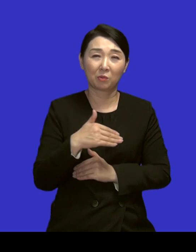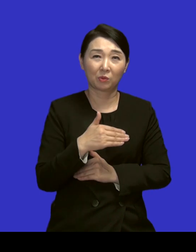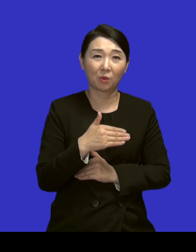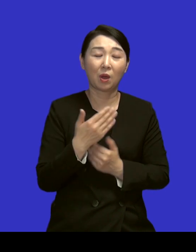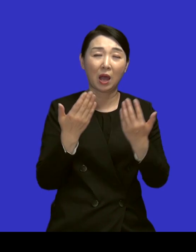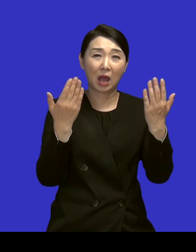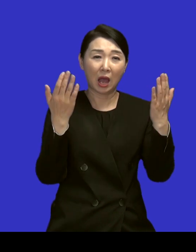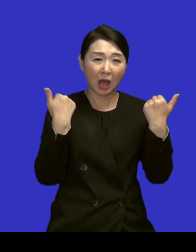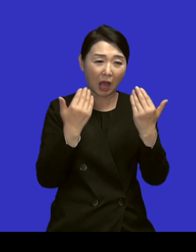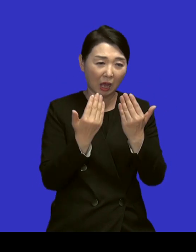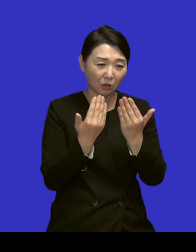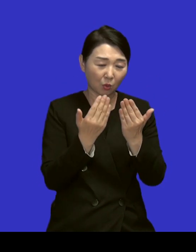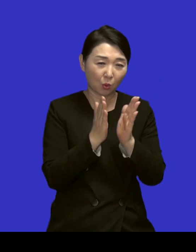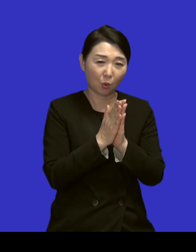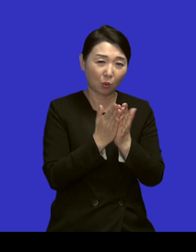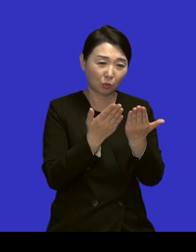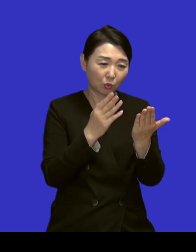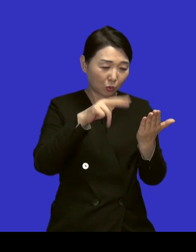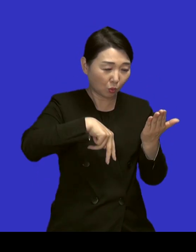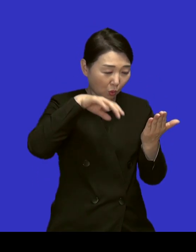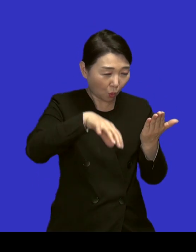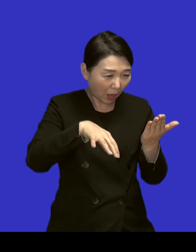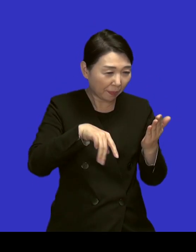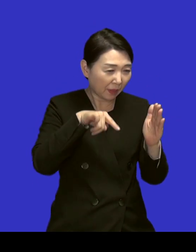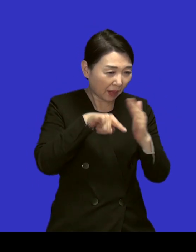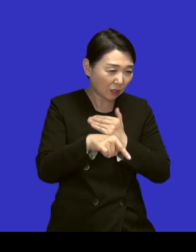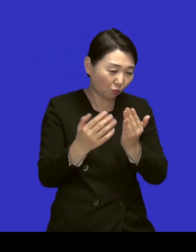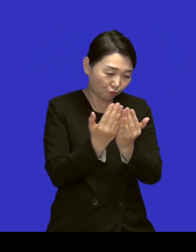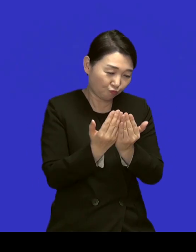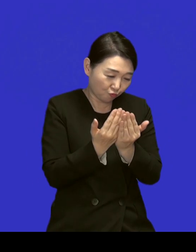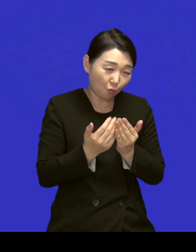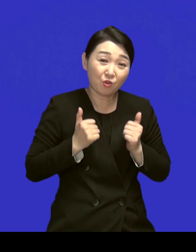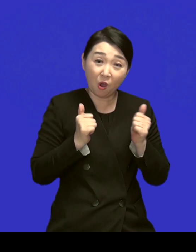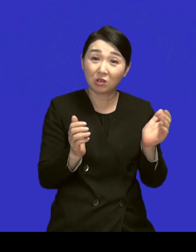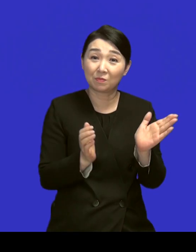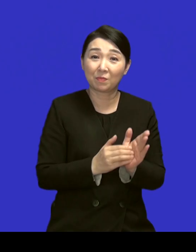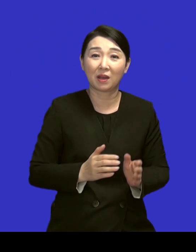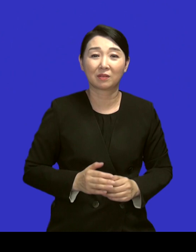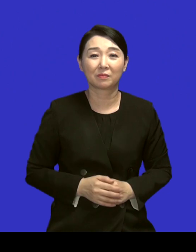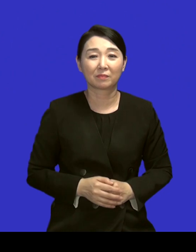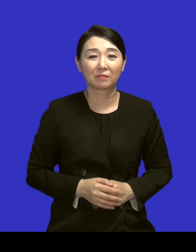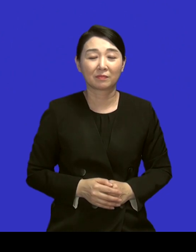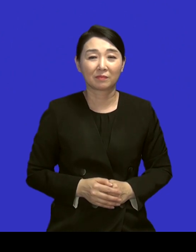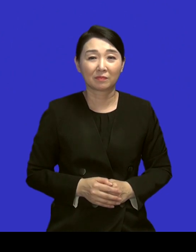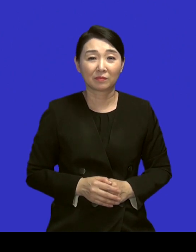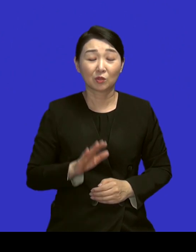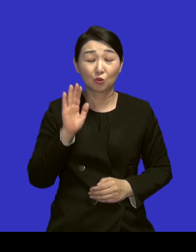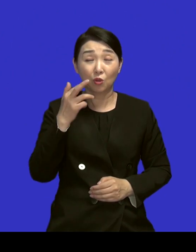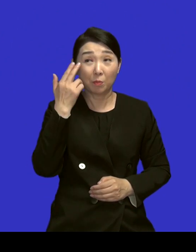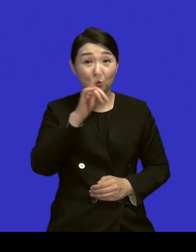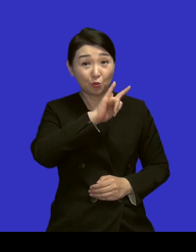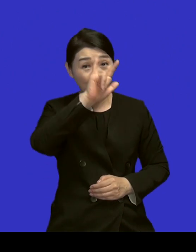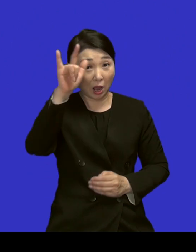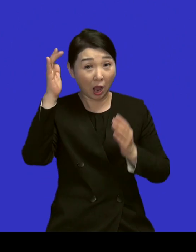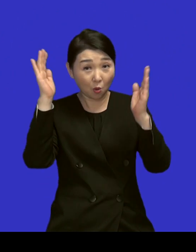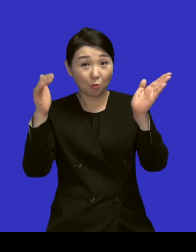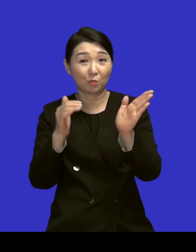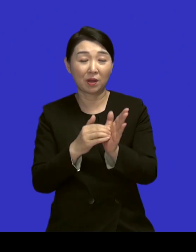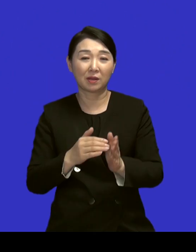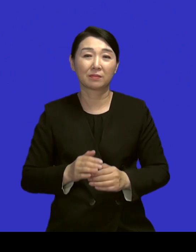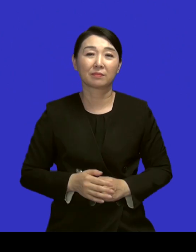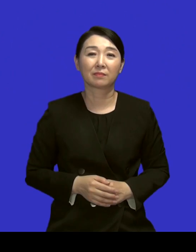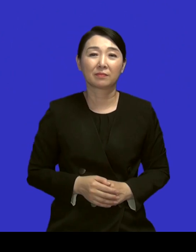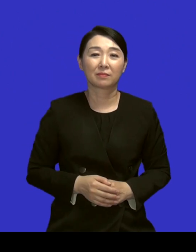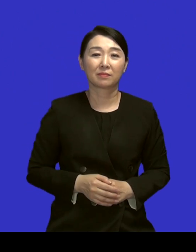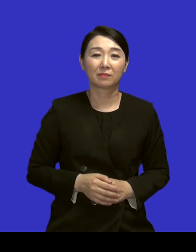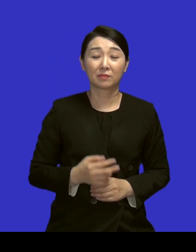살았어요. 그럼요. 어머니께서 좀 현명하신 선택을 하신 것 같아요. 그 후에 아까 말씀하신 것처럼 이제 미국으로 가서 공부를 하시게 되었네요. 네,